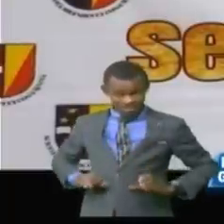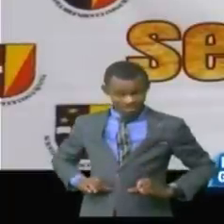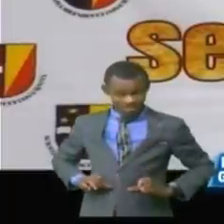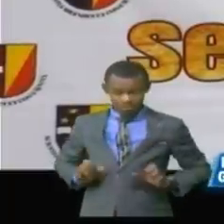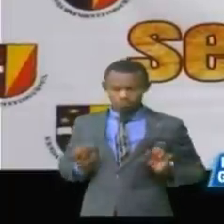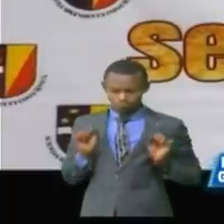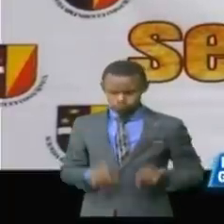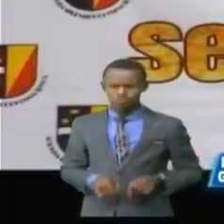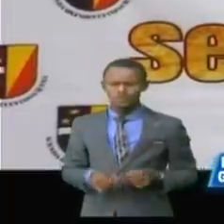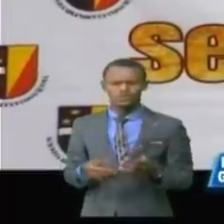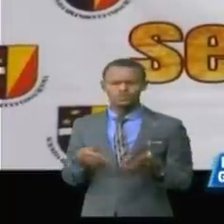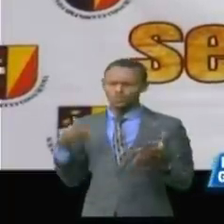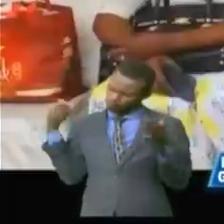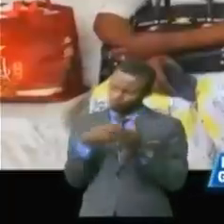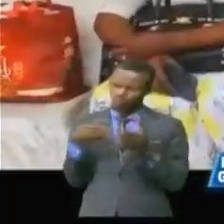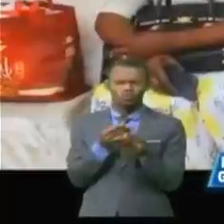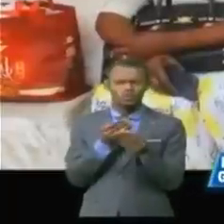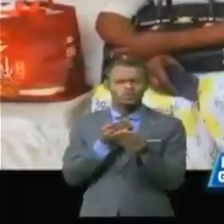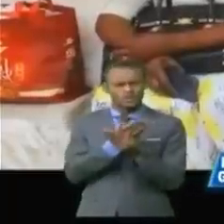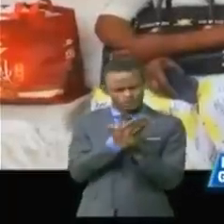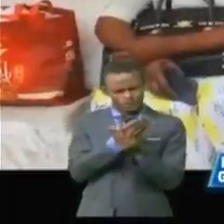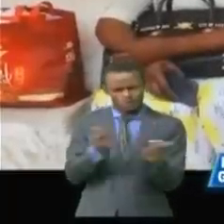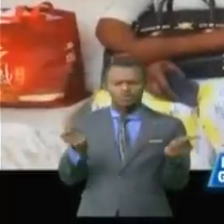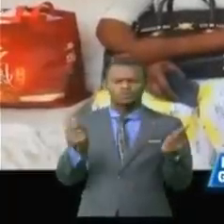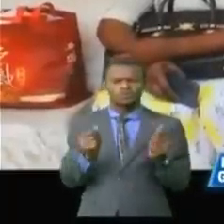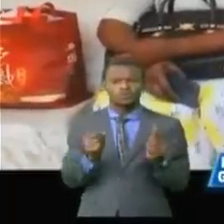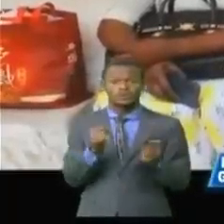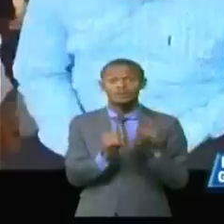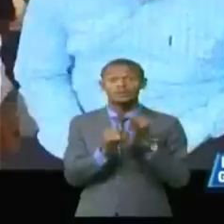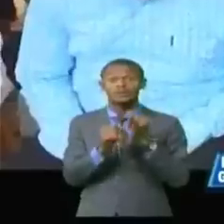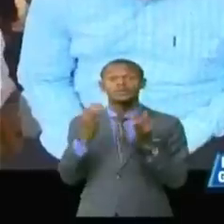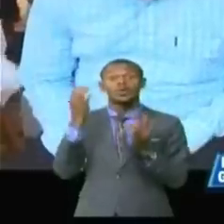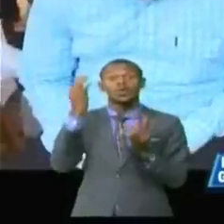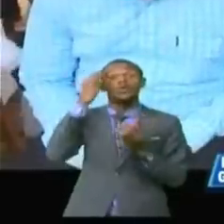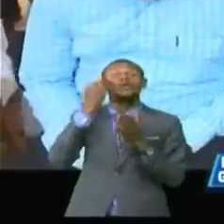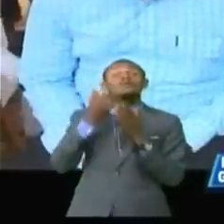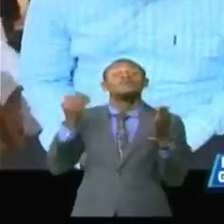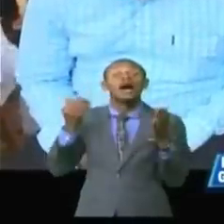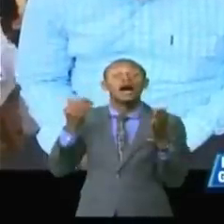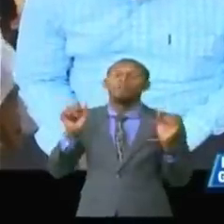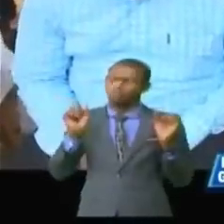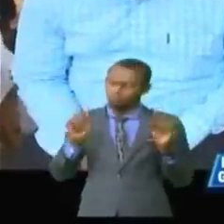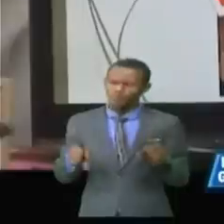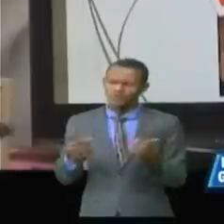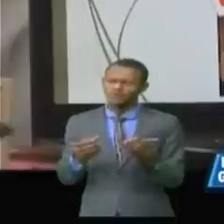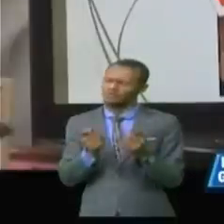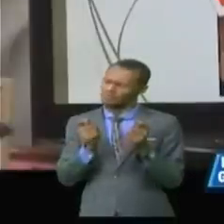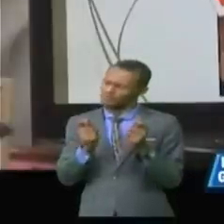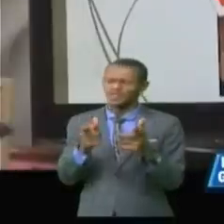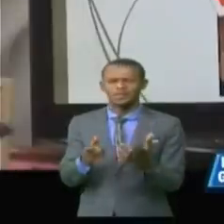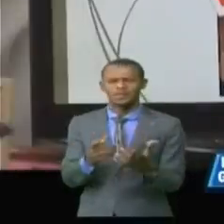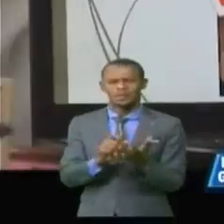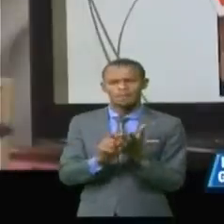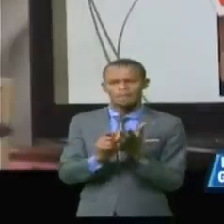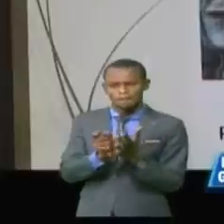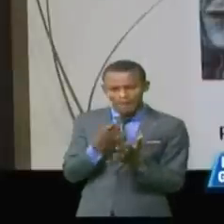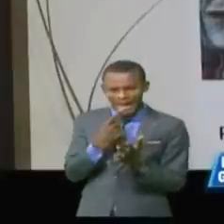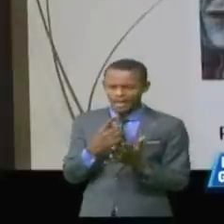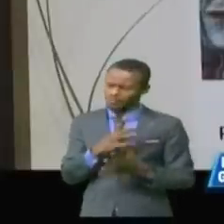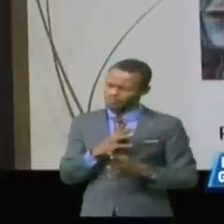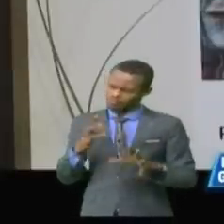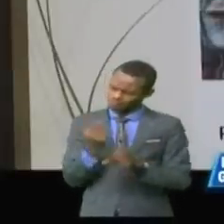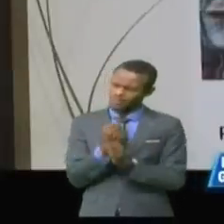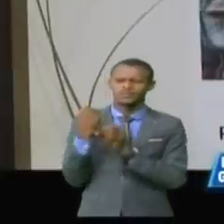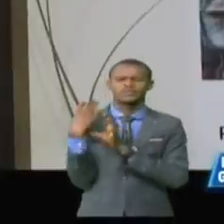Le mois de septembre, dit en or, dédié à la sensibilisation sur la lutte contre les cancers de l'enfant, une opportunité pour les